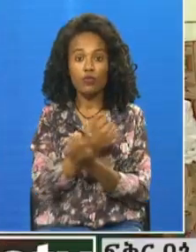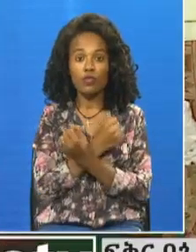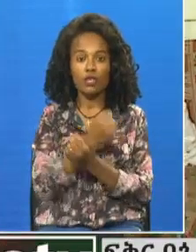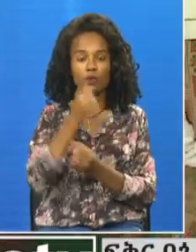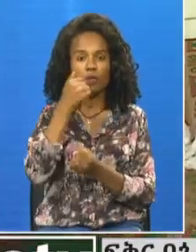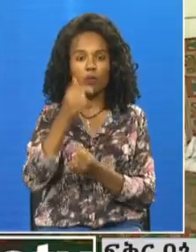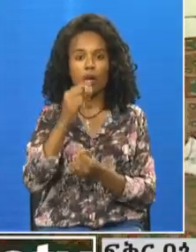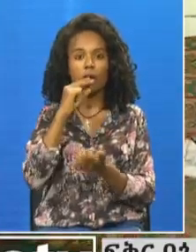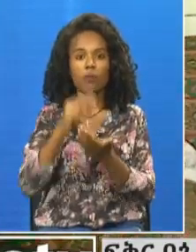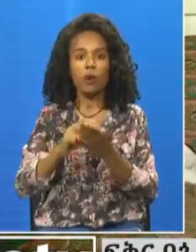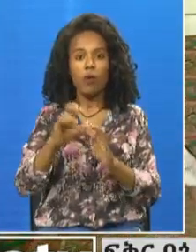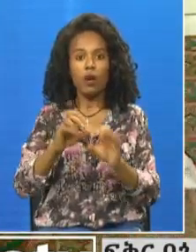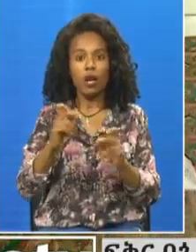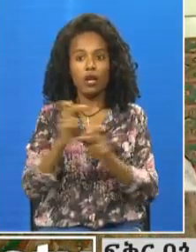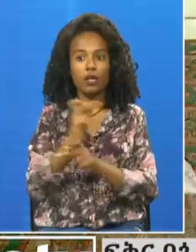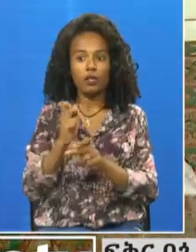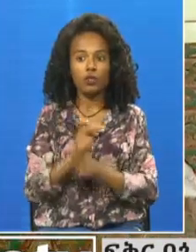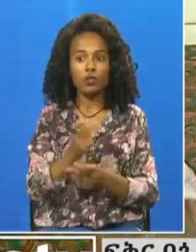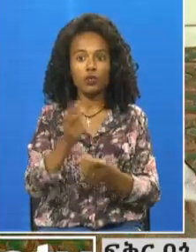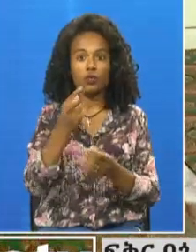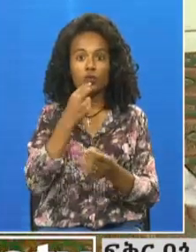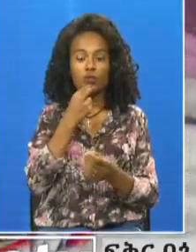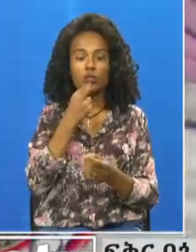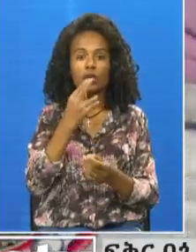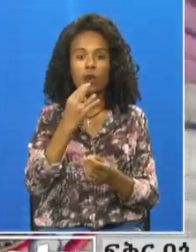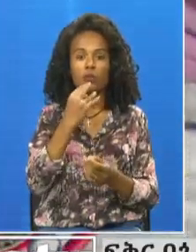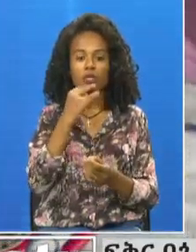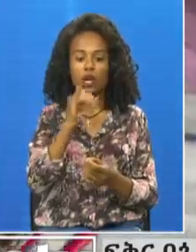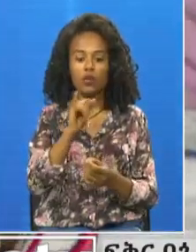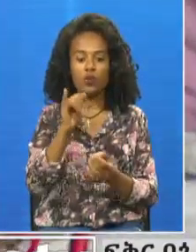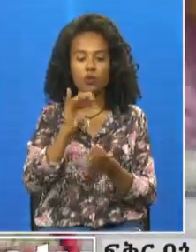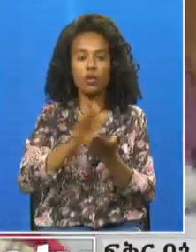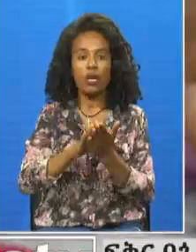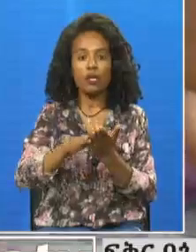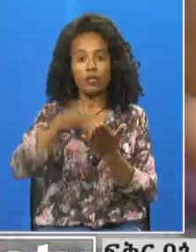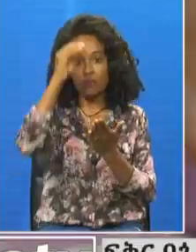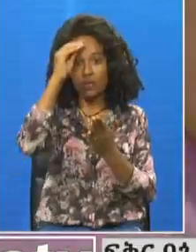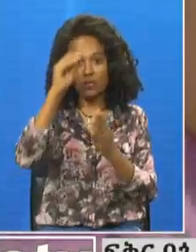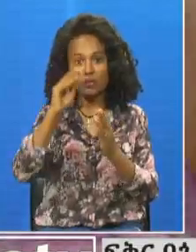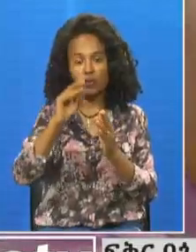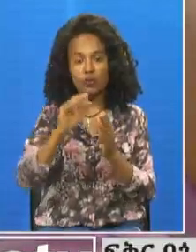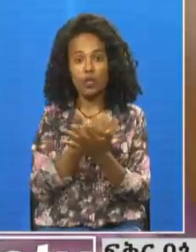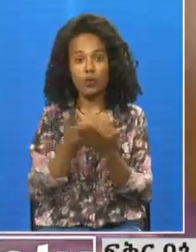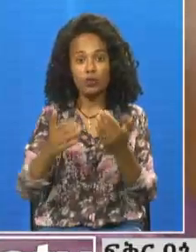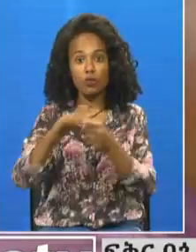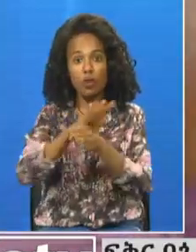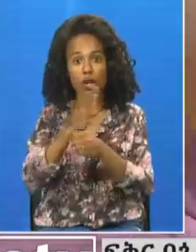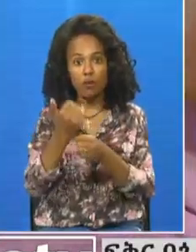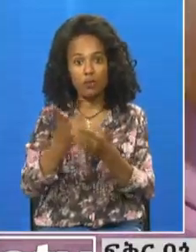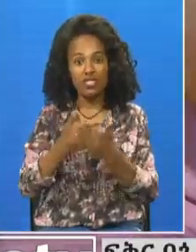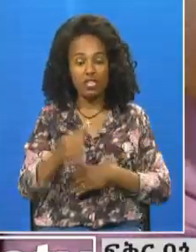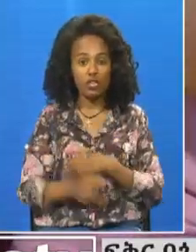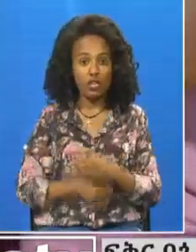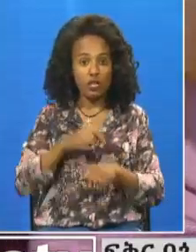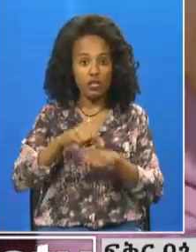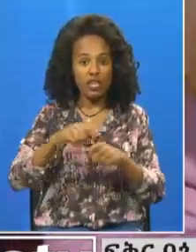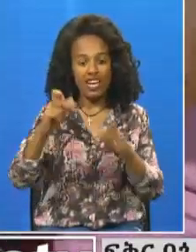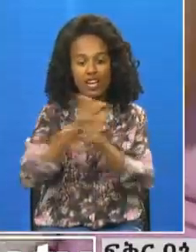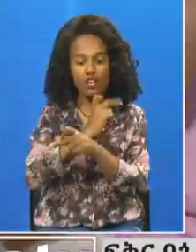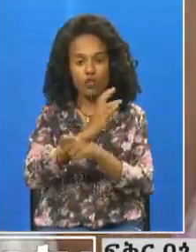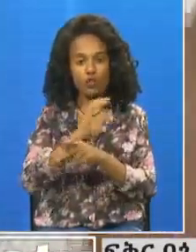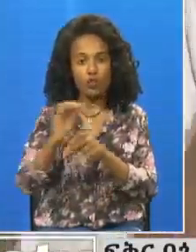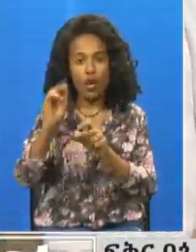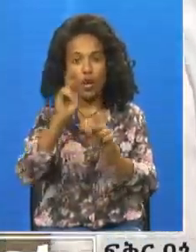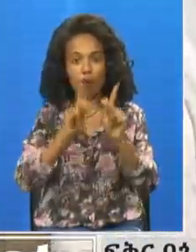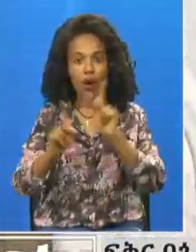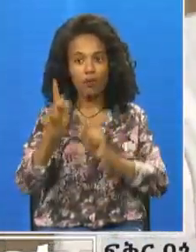1230 አካባቢ የሚሆን የብስኩት ካርቶኖችን ለሁሉም ተማሪዎች በቂ በሚሆን መልኩ በሁለቱም ትምህርት ቤቶች አዳርሰናል።